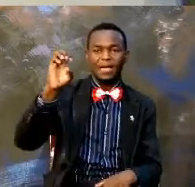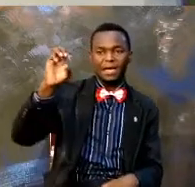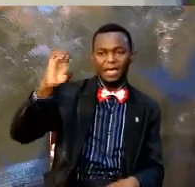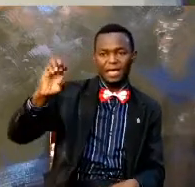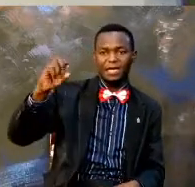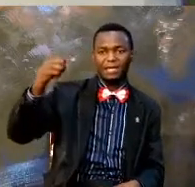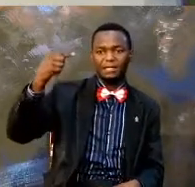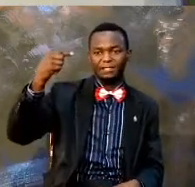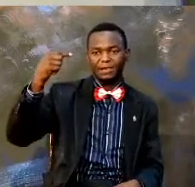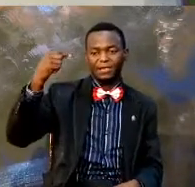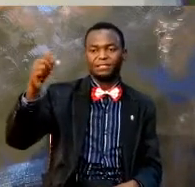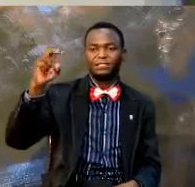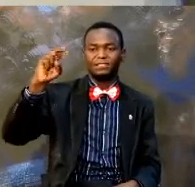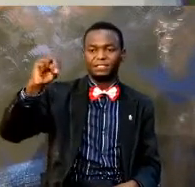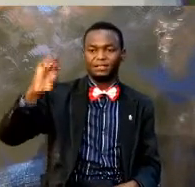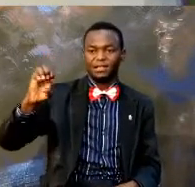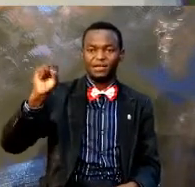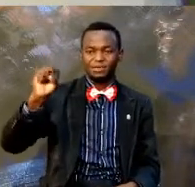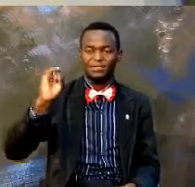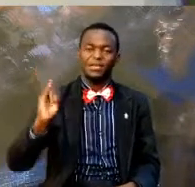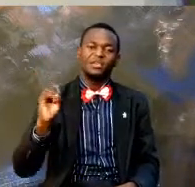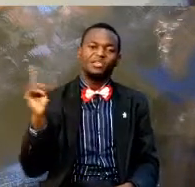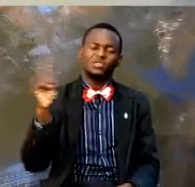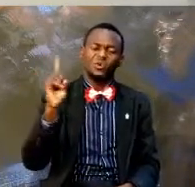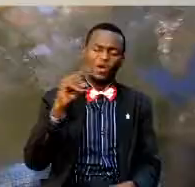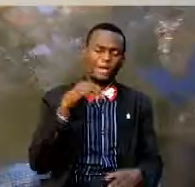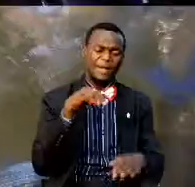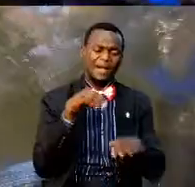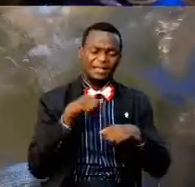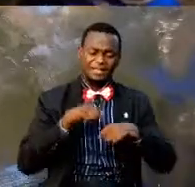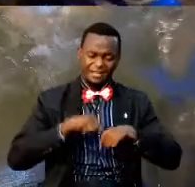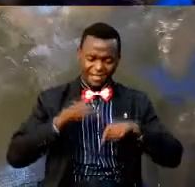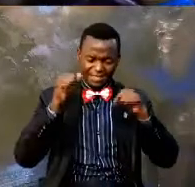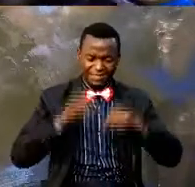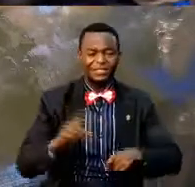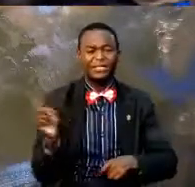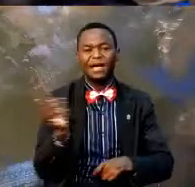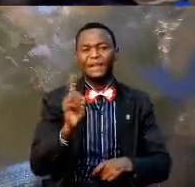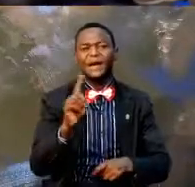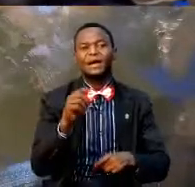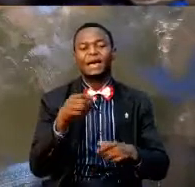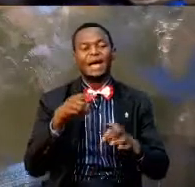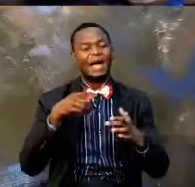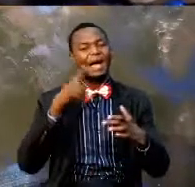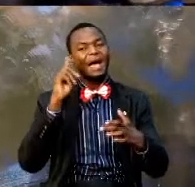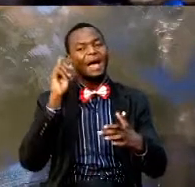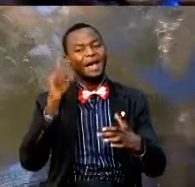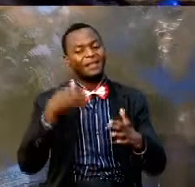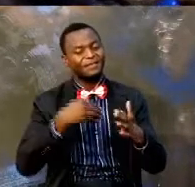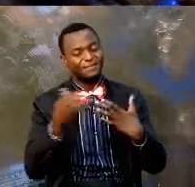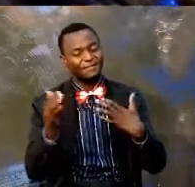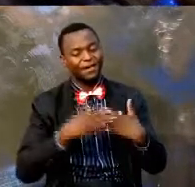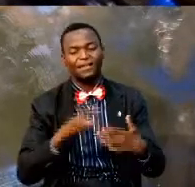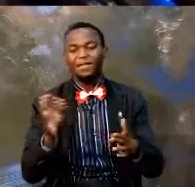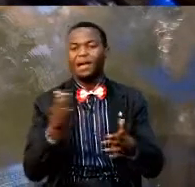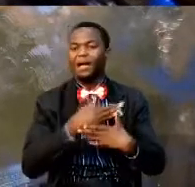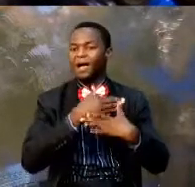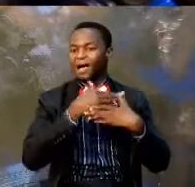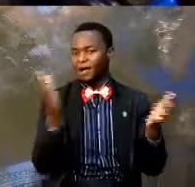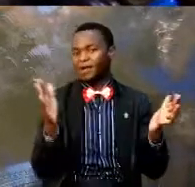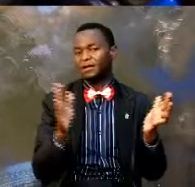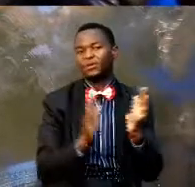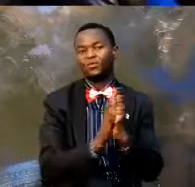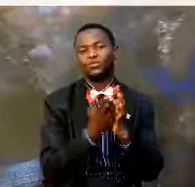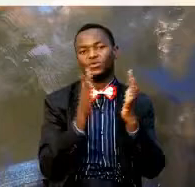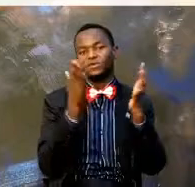aka empty himself, yani sio kwamba alishurutishwa, hapana, alijifanya hana utukufu.